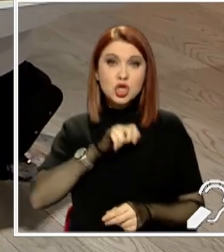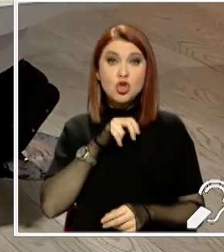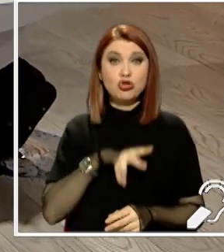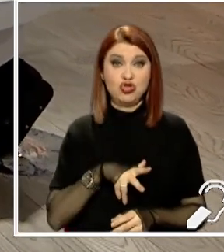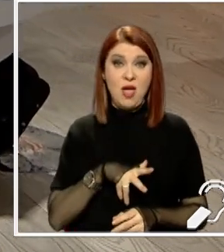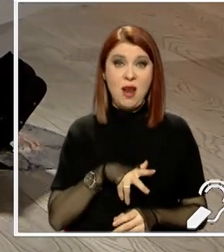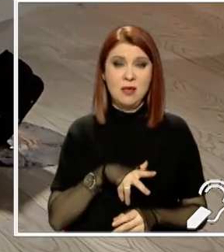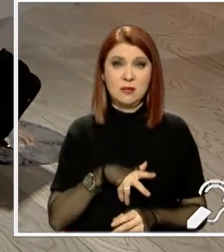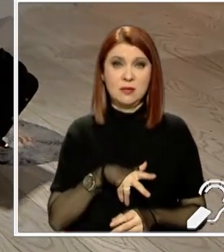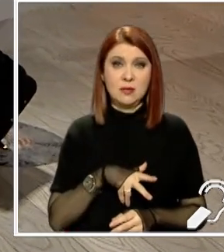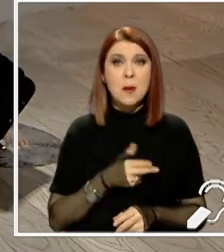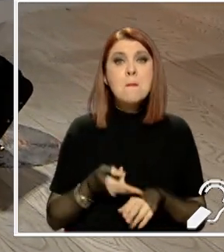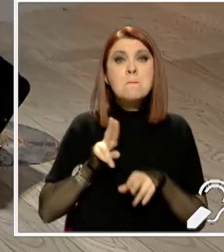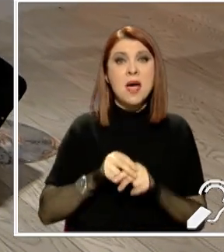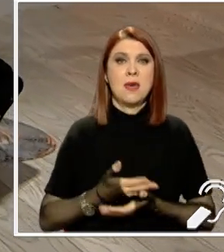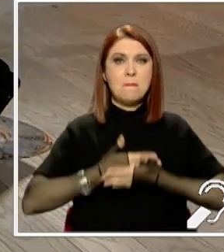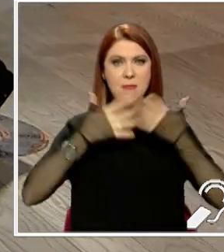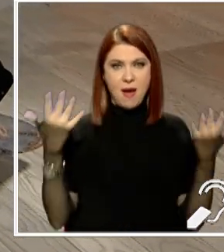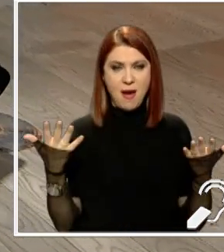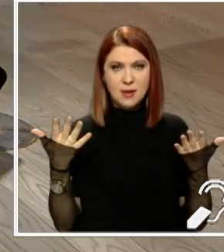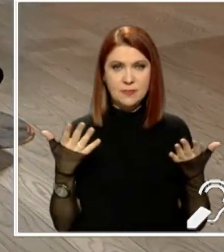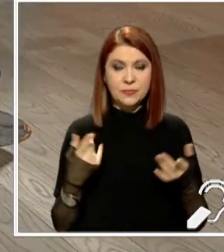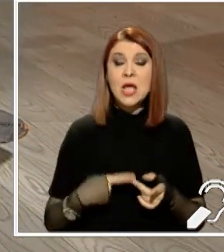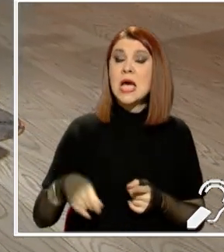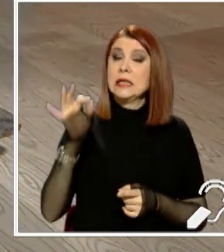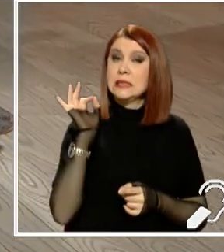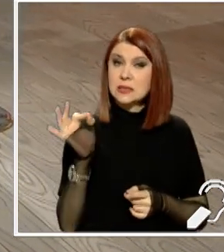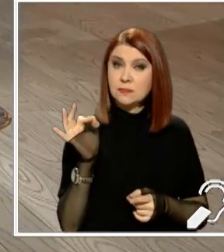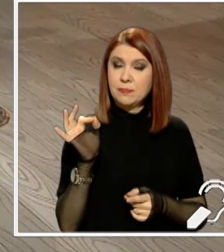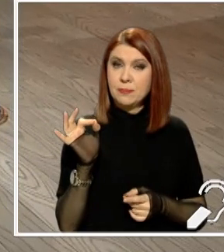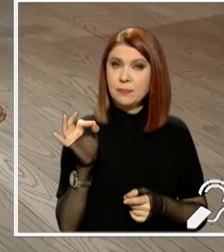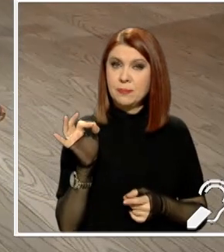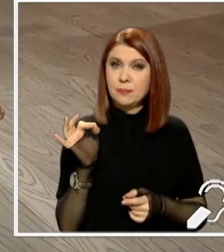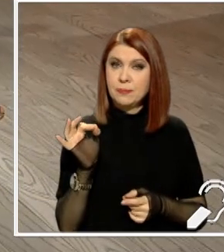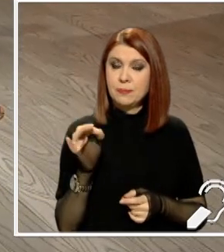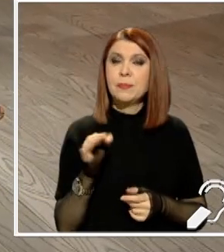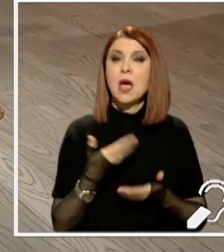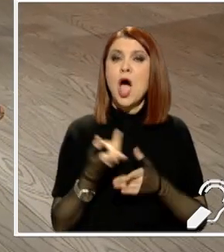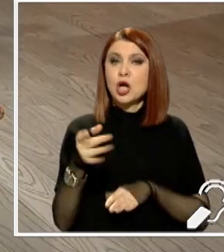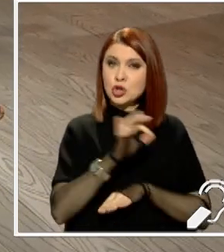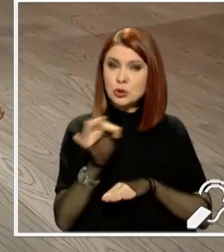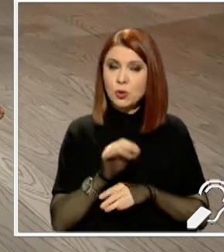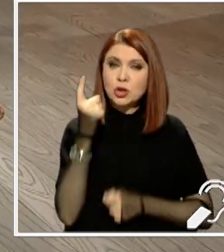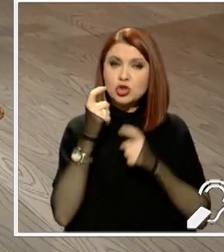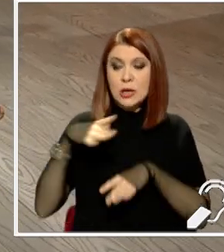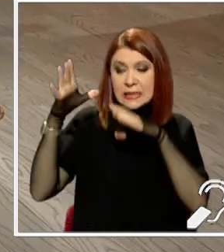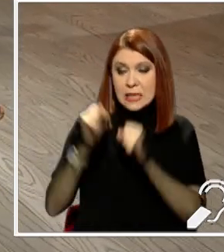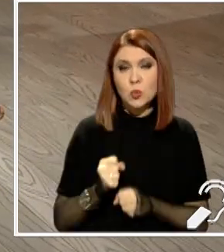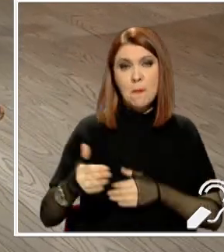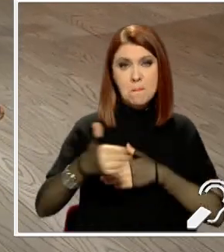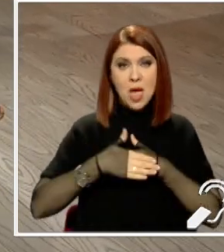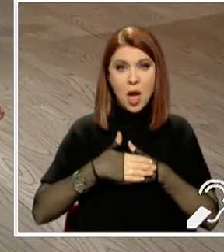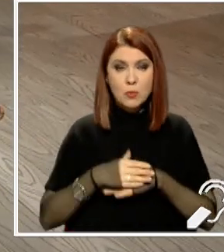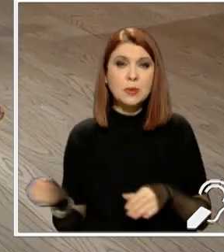social, civic mai mare. În mod particular, Civil Society Pitch încearcă să aducă mai aproape,